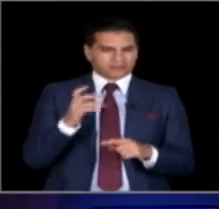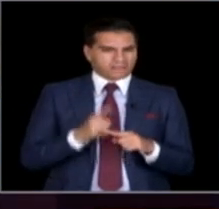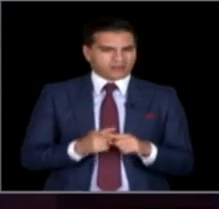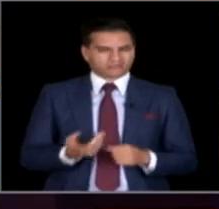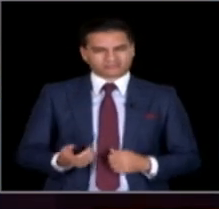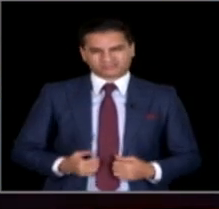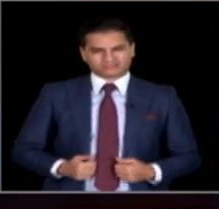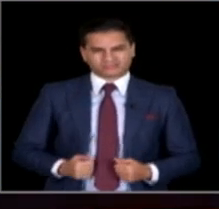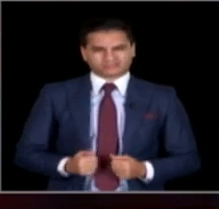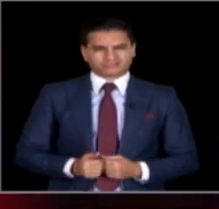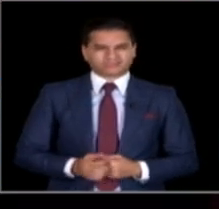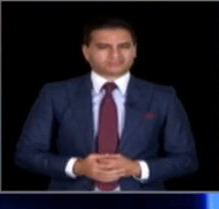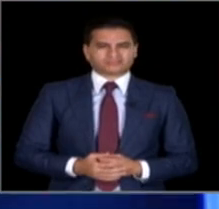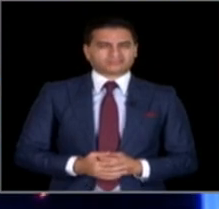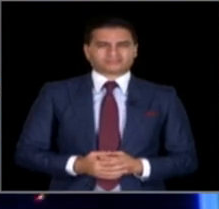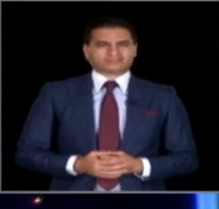إجابة خاطئة.